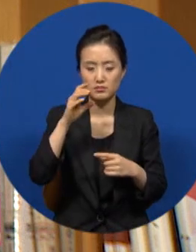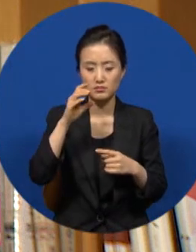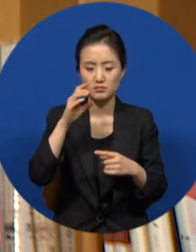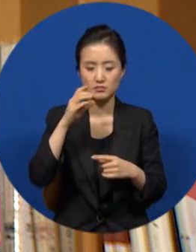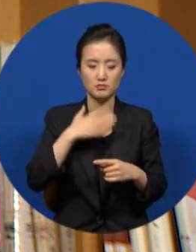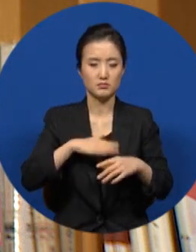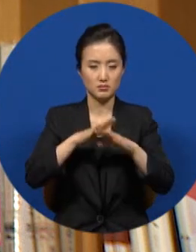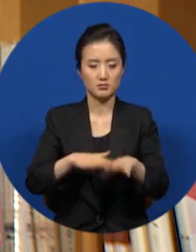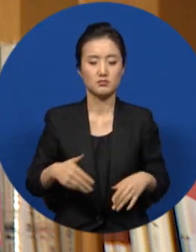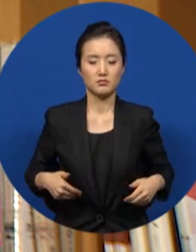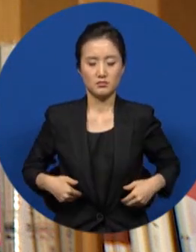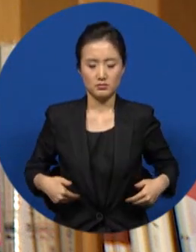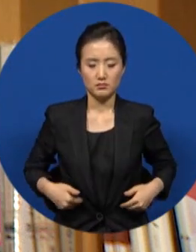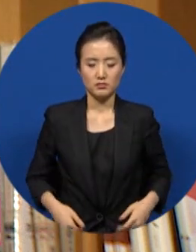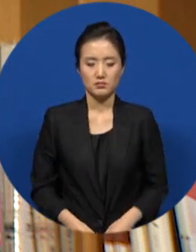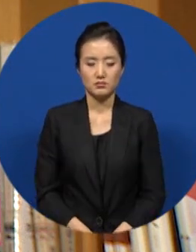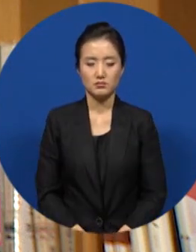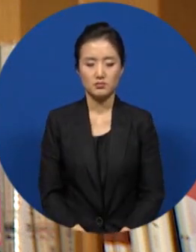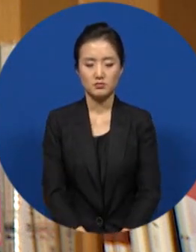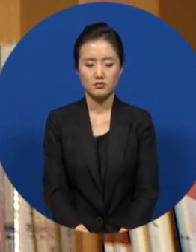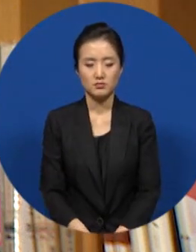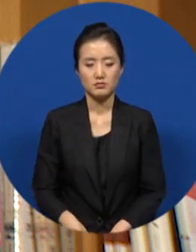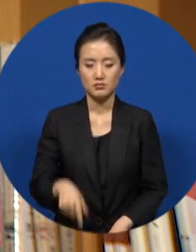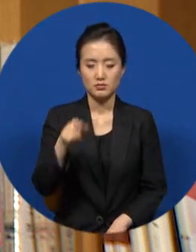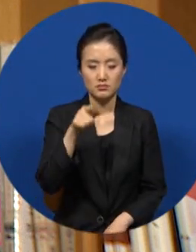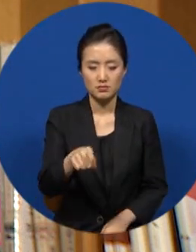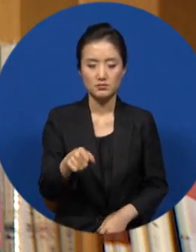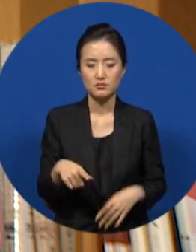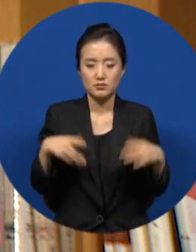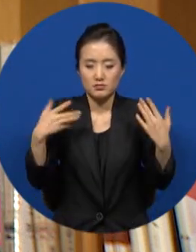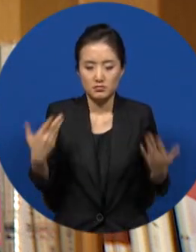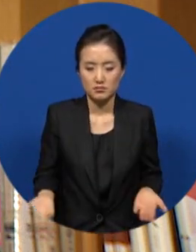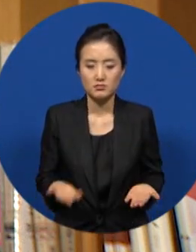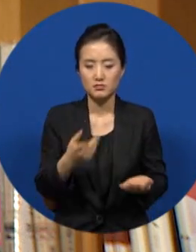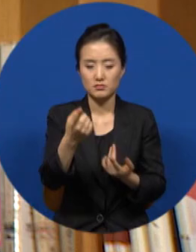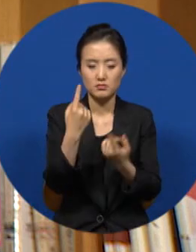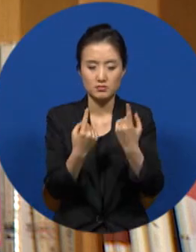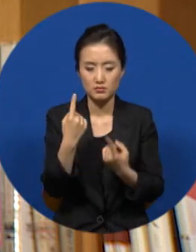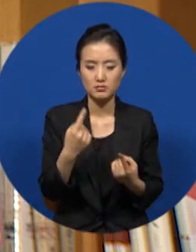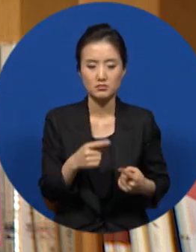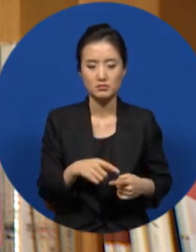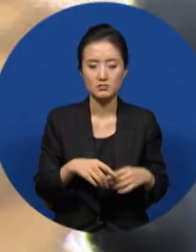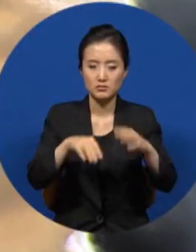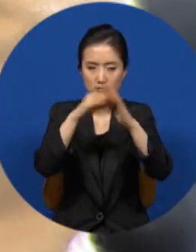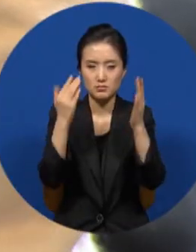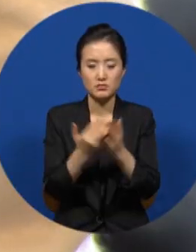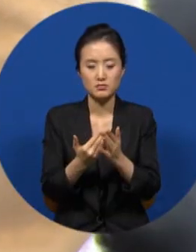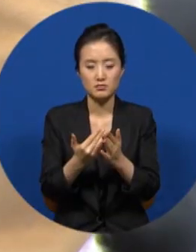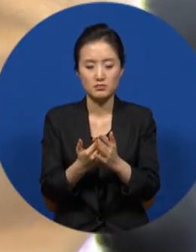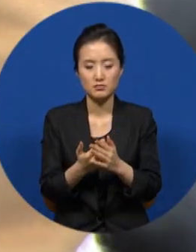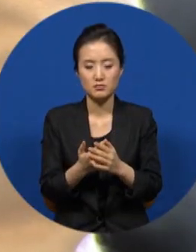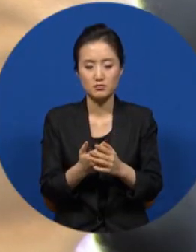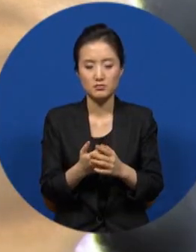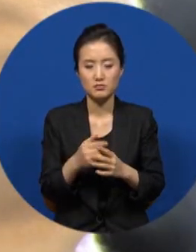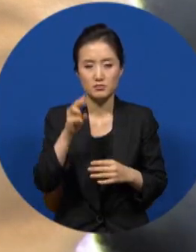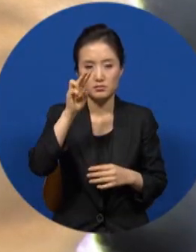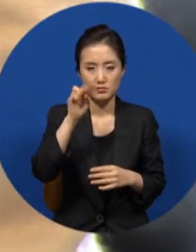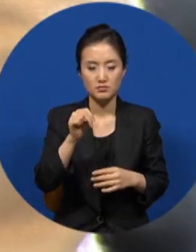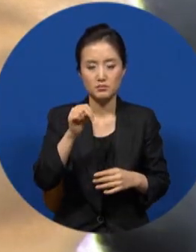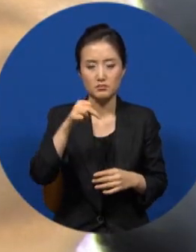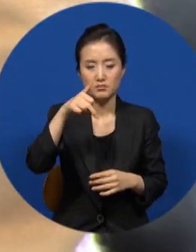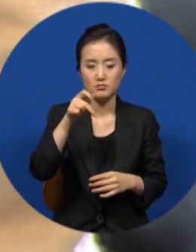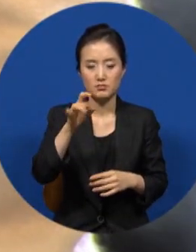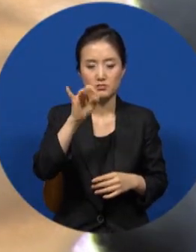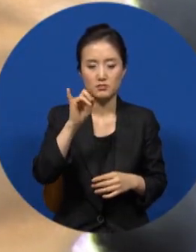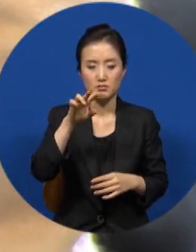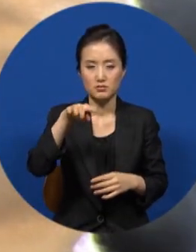이거죠. 이왕이면은 그게 흉한 물질이 아니라 좋은 물질이 만들어지면 우리가 암세포를 잡는 걸 NK세포라